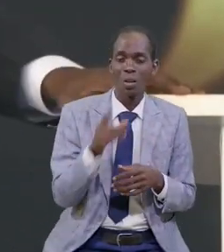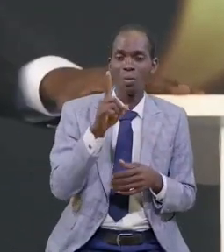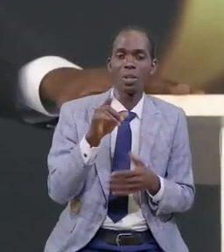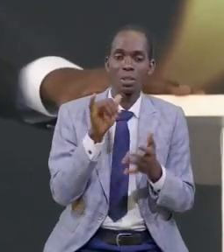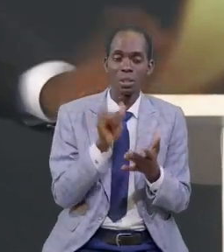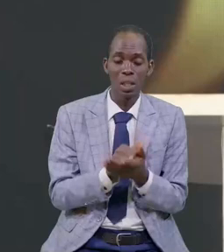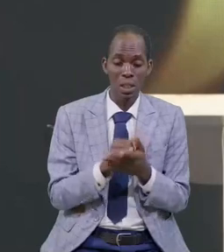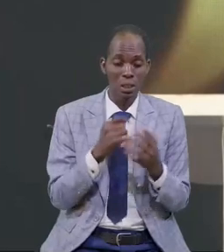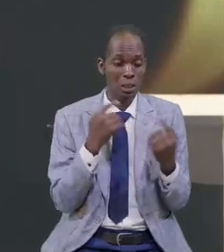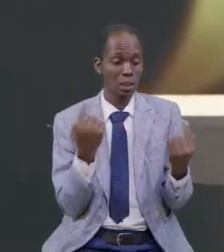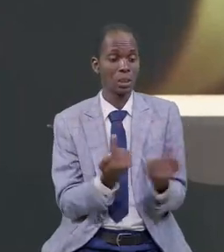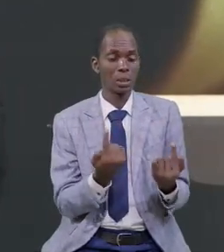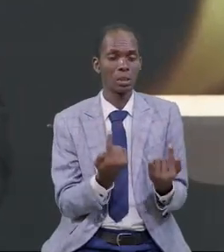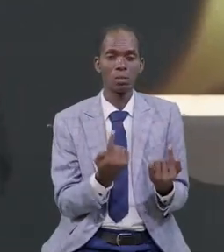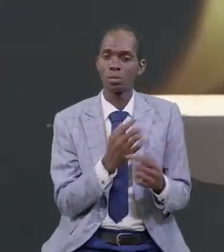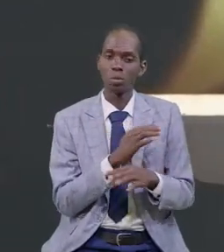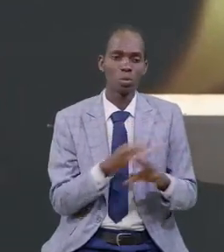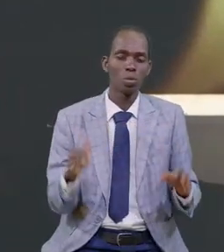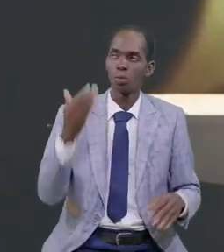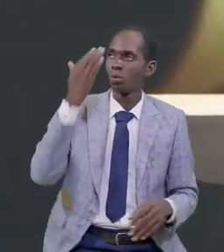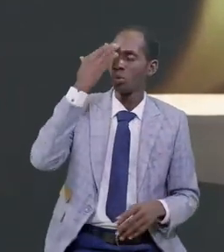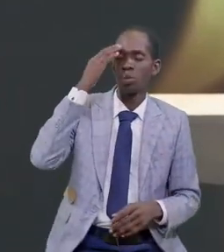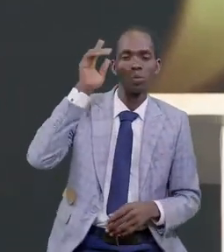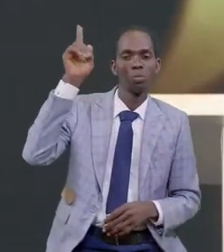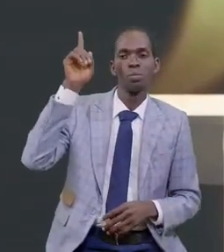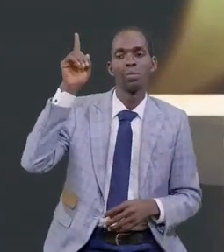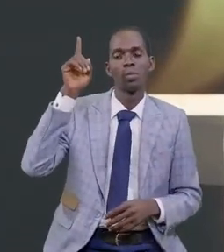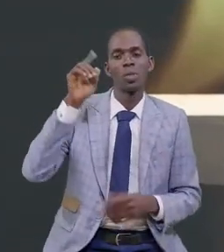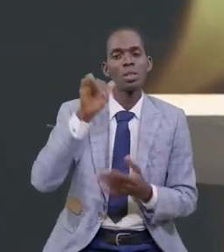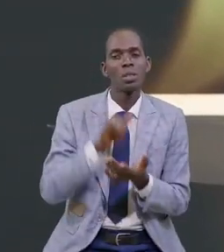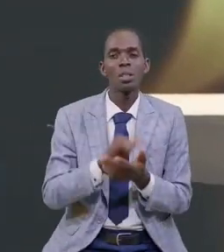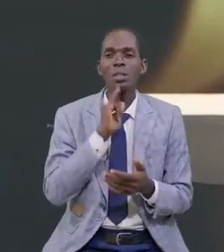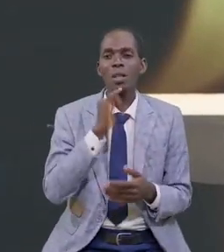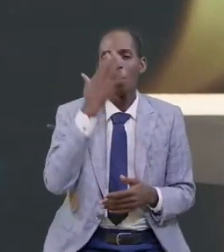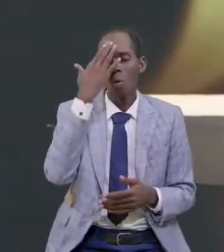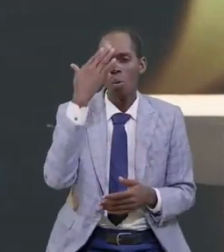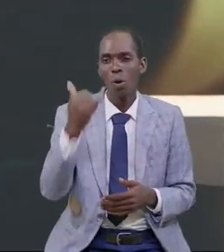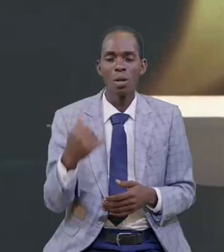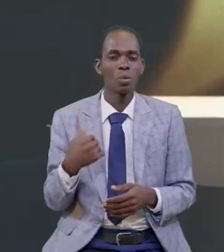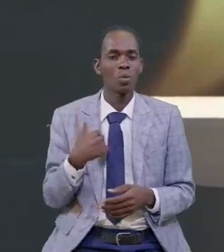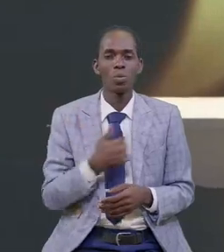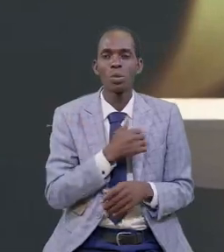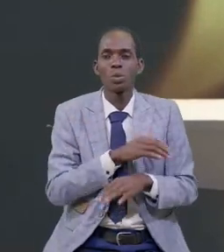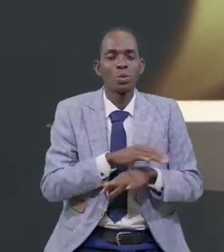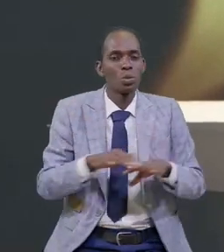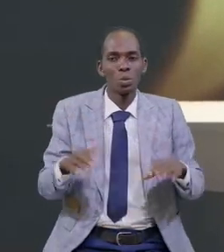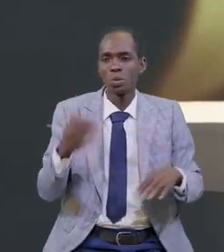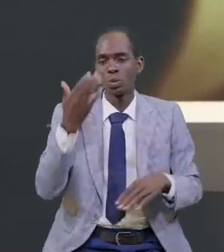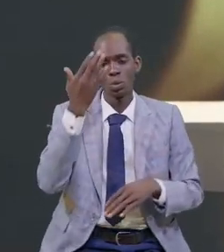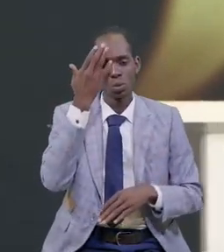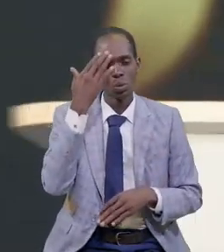grand quiconque demeure en lui ne pêche point con pêche ne l'a pas vu